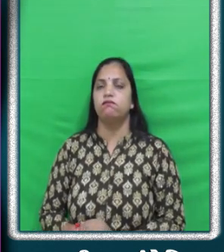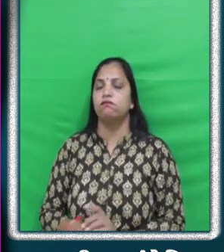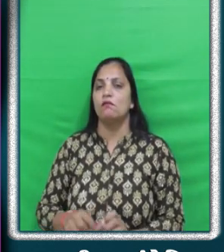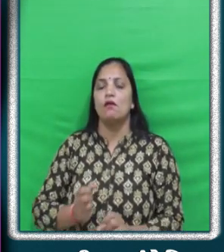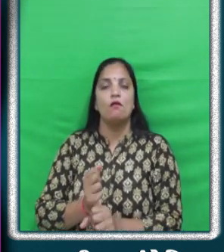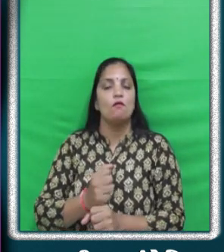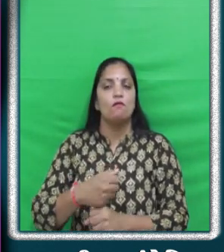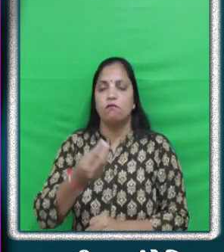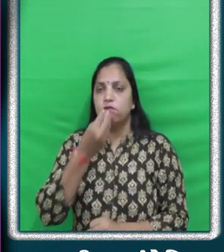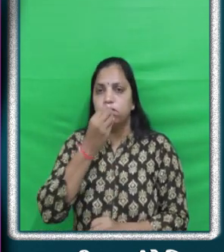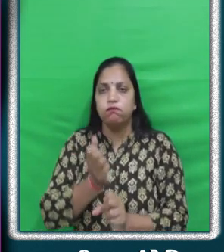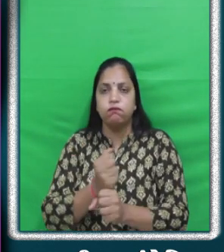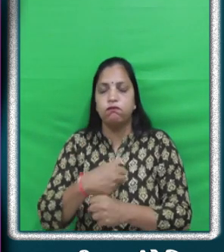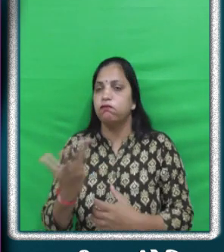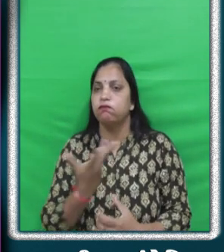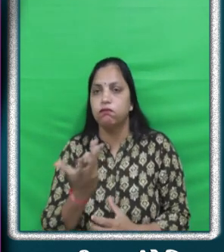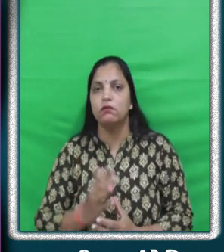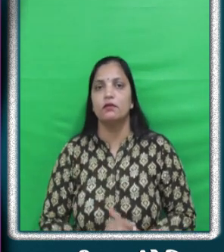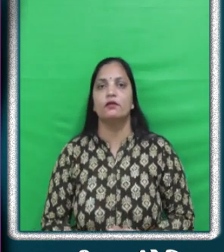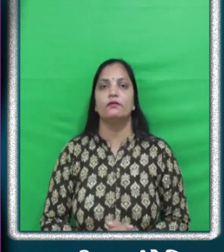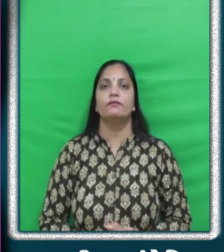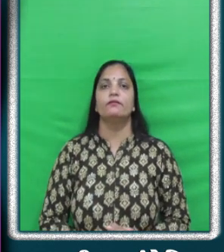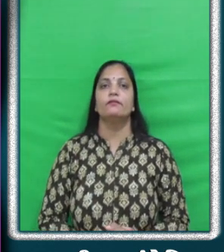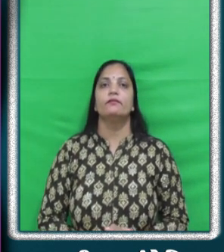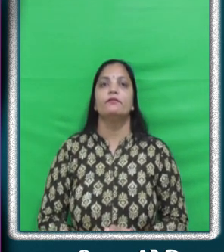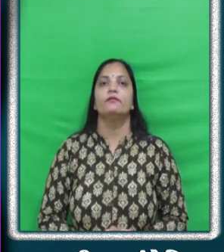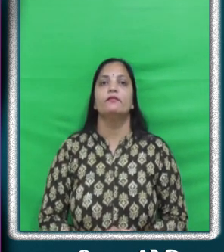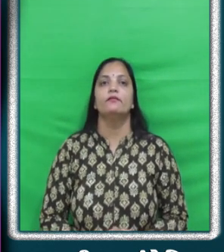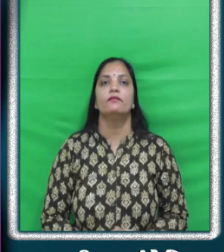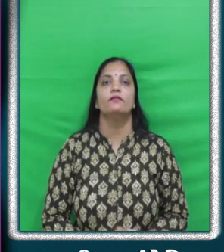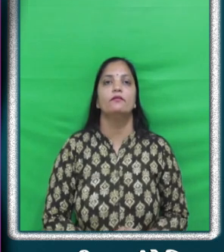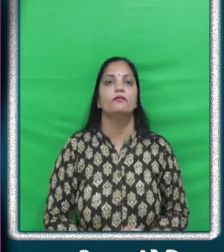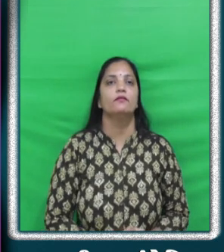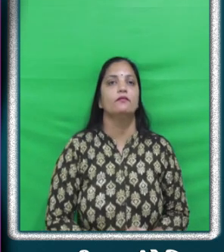હતો, તમારે મને જણાવવાનું છે।